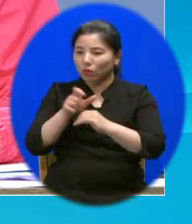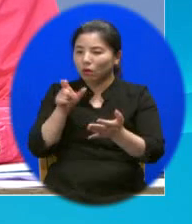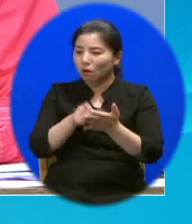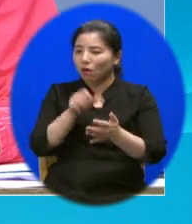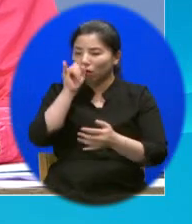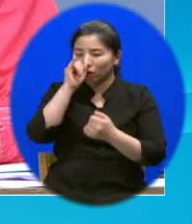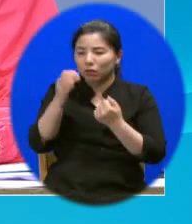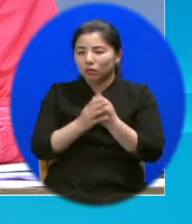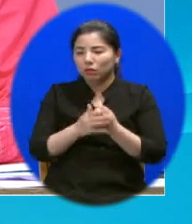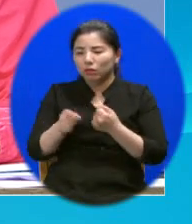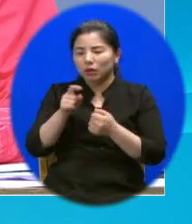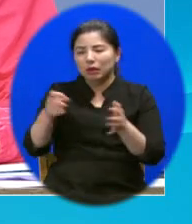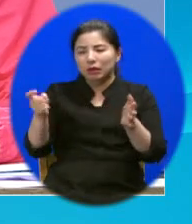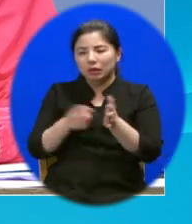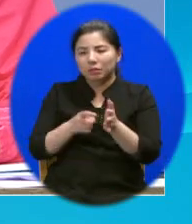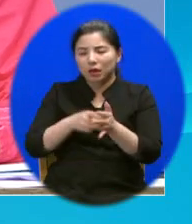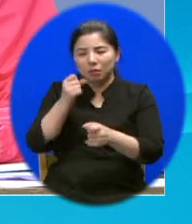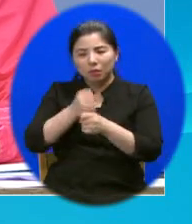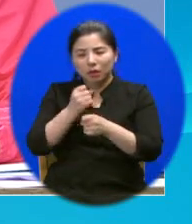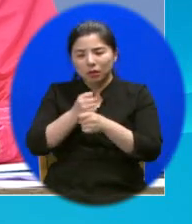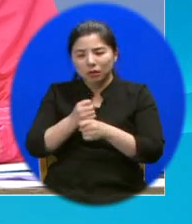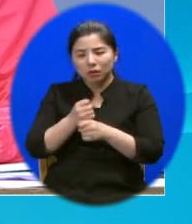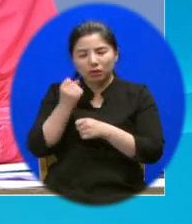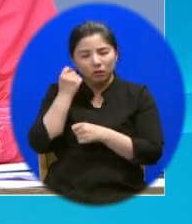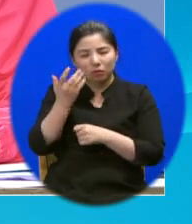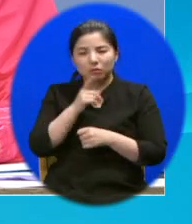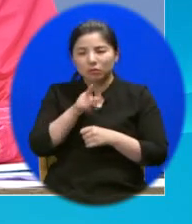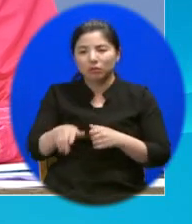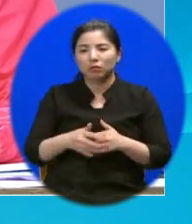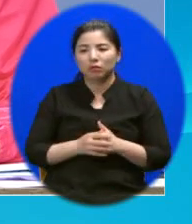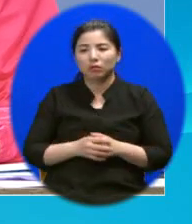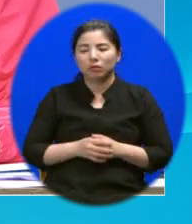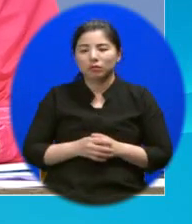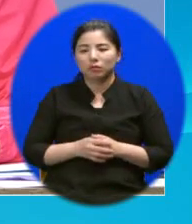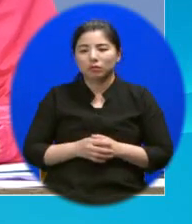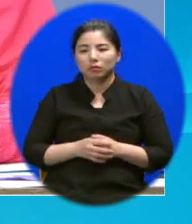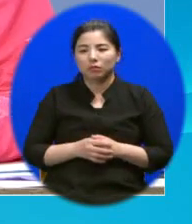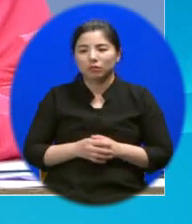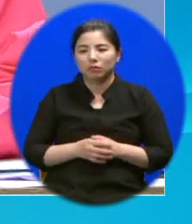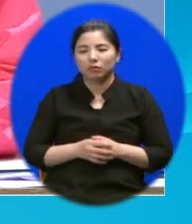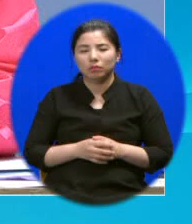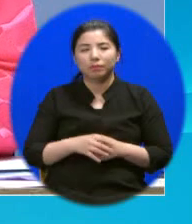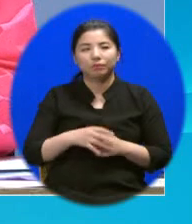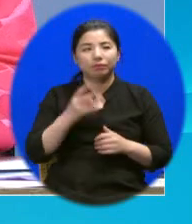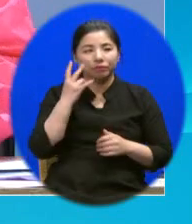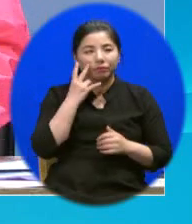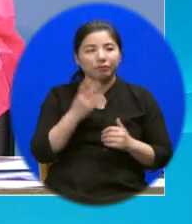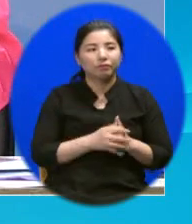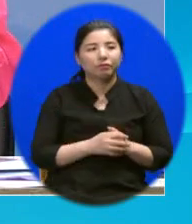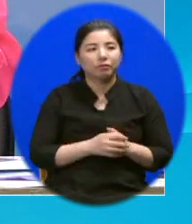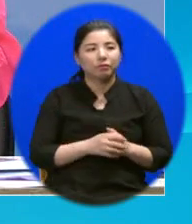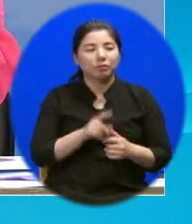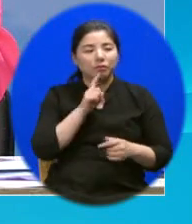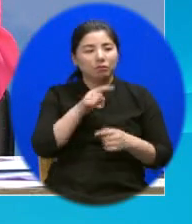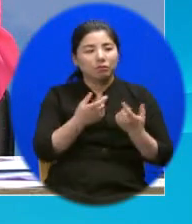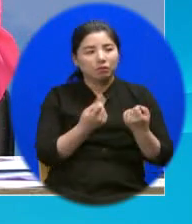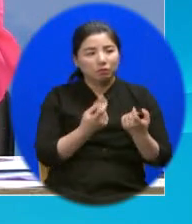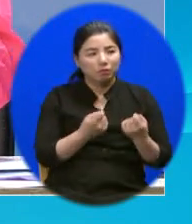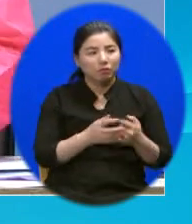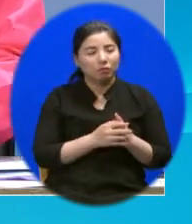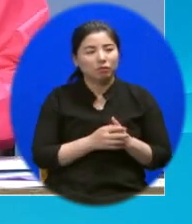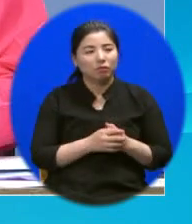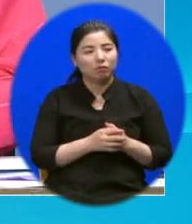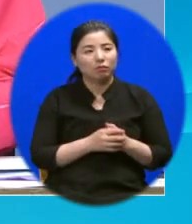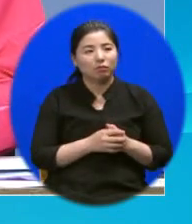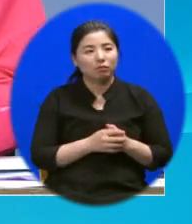이날 쪼다 급조된 거나 가 아니라 이런 질문을 하는 겁니다 이에 그 말씀하신 대로